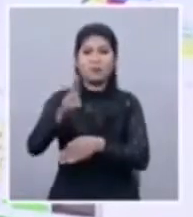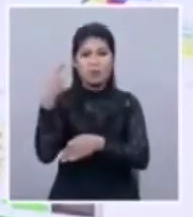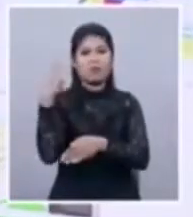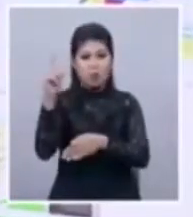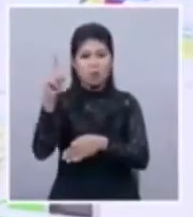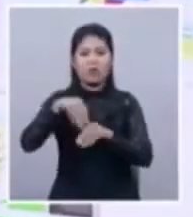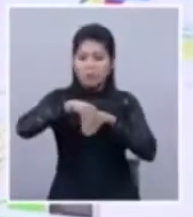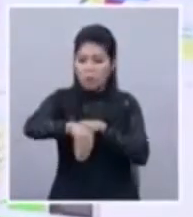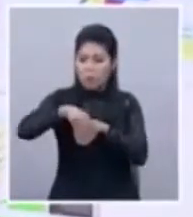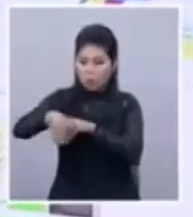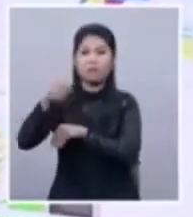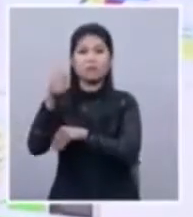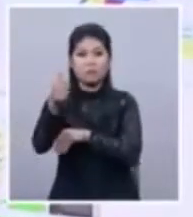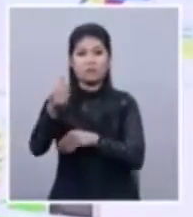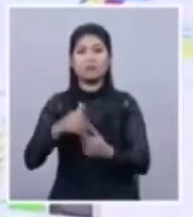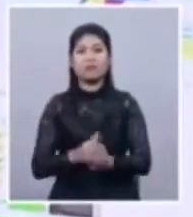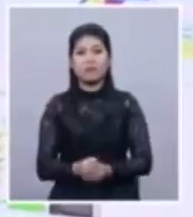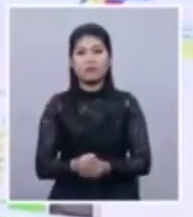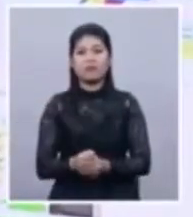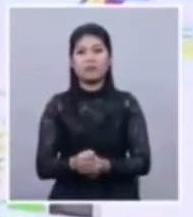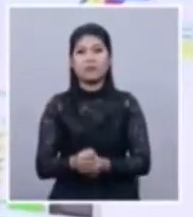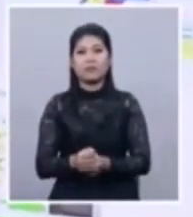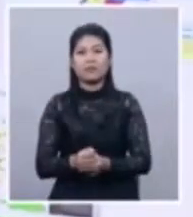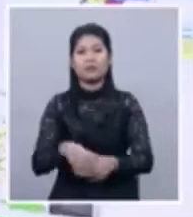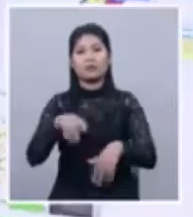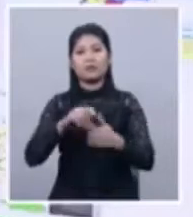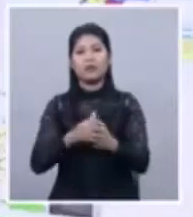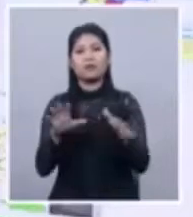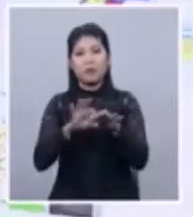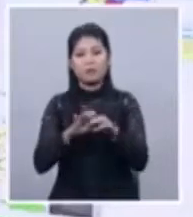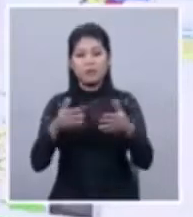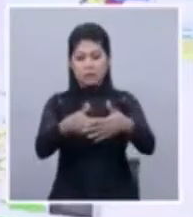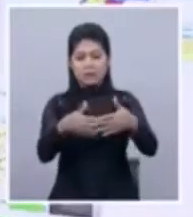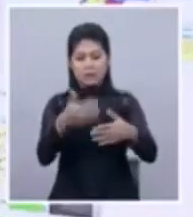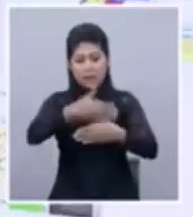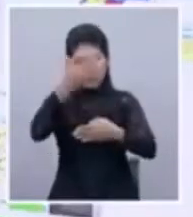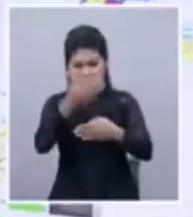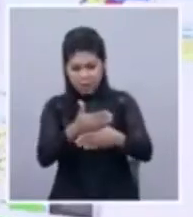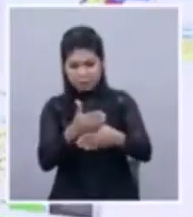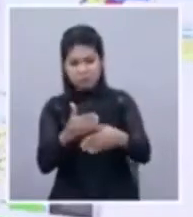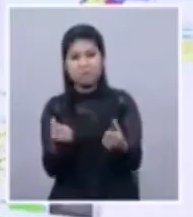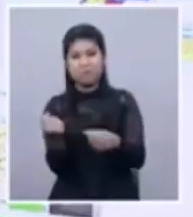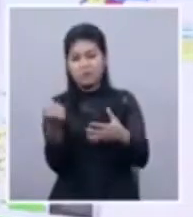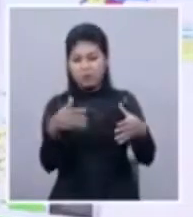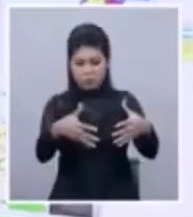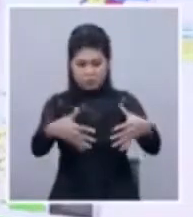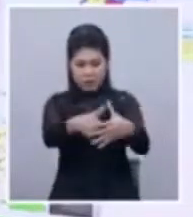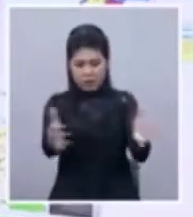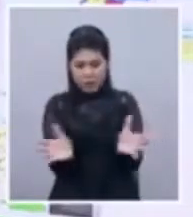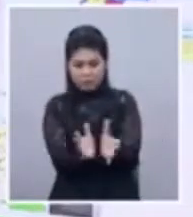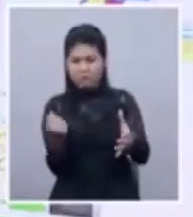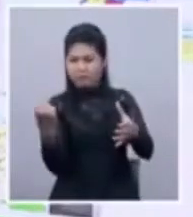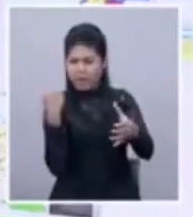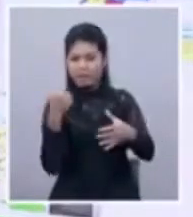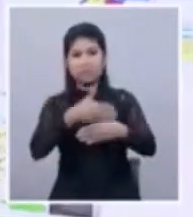ช้ในการเพาะปลูกด้วยนะครับแล้วก็นอกนั้นก็เป็นเรื่องของความมั่นคงของตัวเขื่อนอีกนะครับว่ามีเสถียรภาพมีความมั่นคงเพียงพอนะ